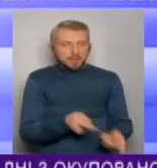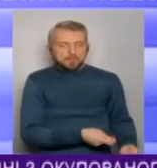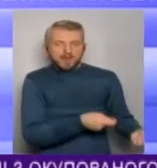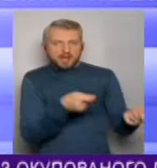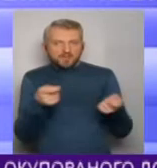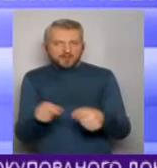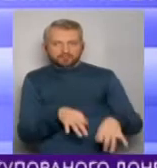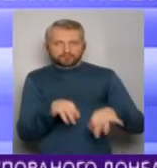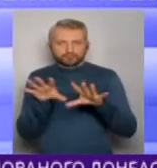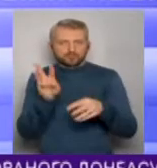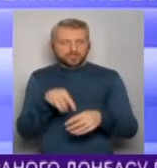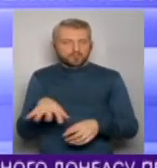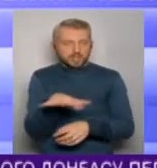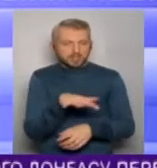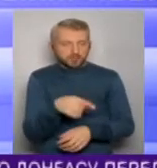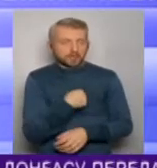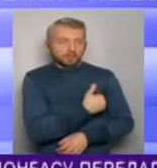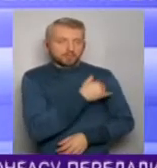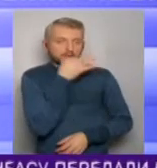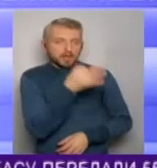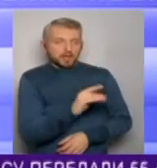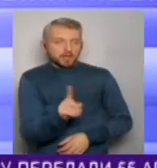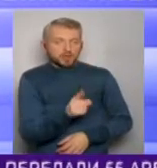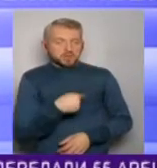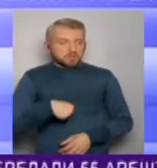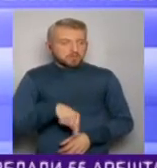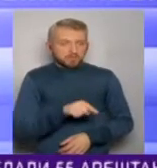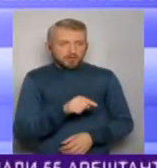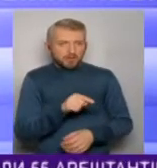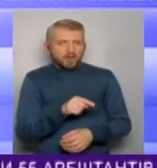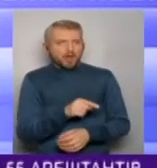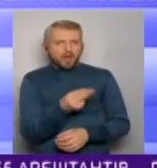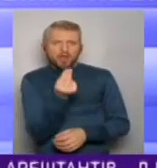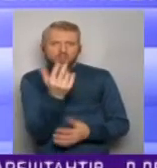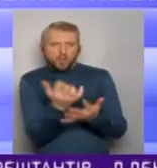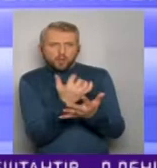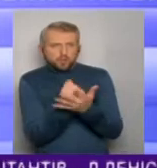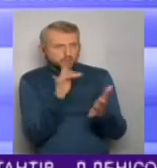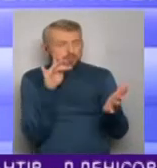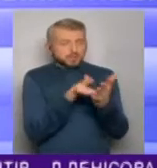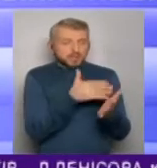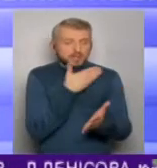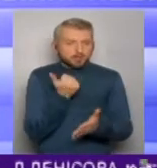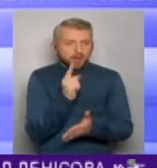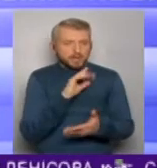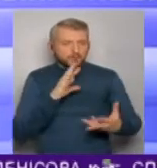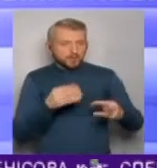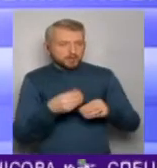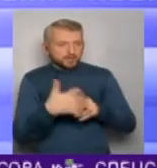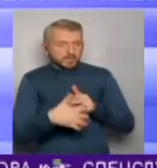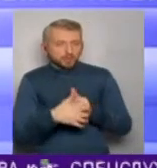штрафні майданчики. Угу. Я хотів би сказати, що ми це не ціль заробити на цьому кошти, але виходить десь в середньому. Але виховувати